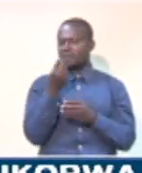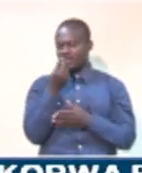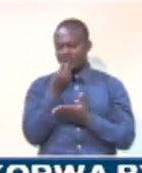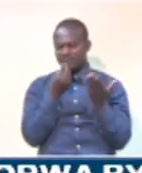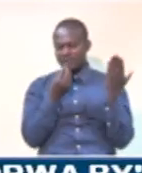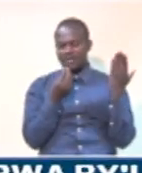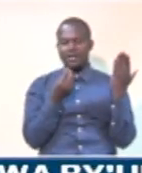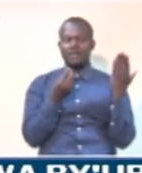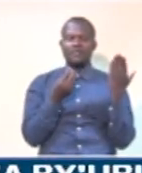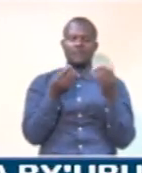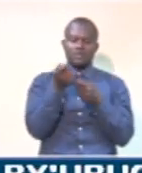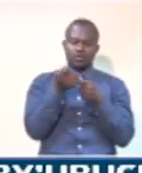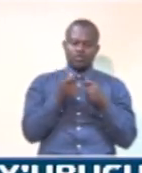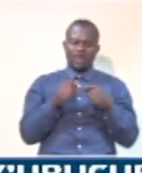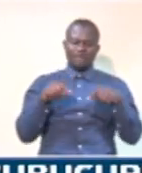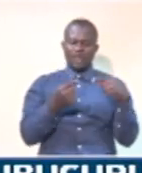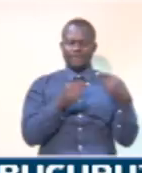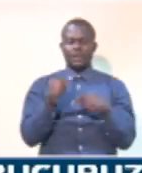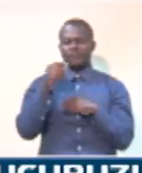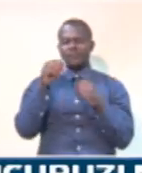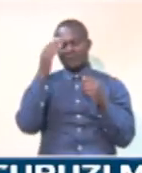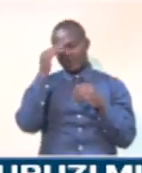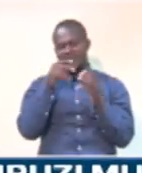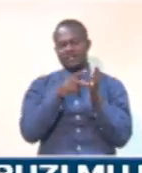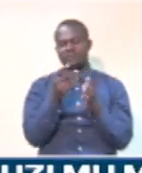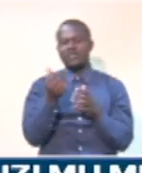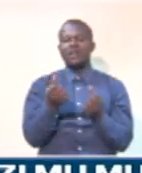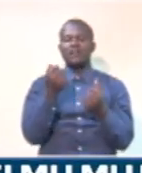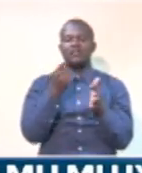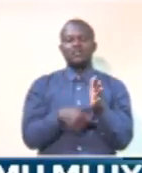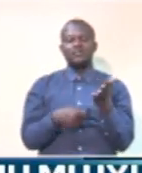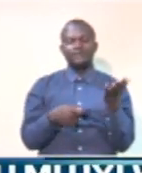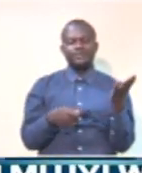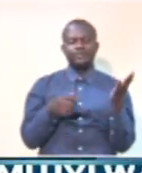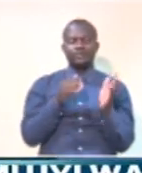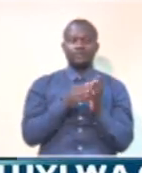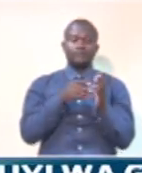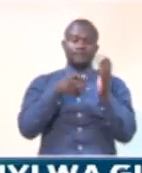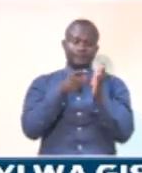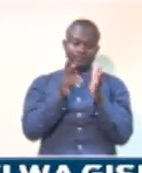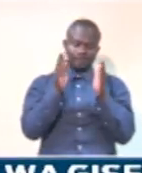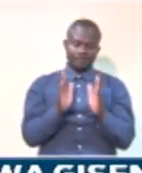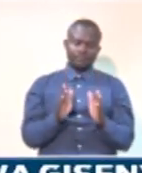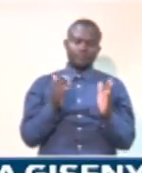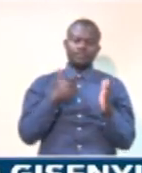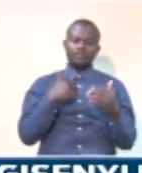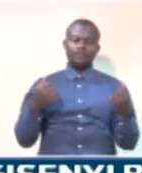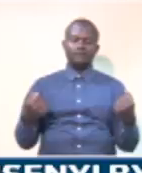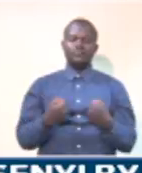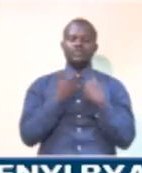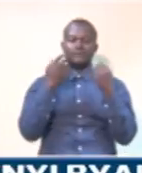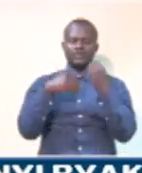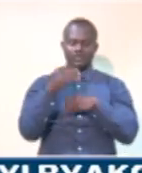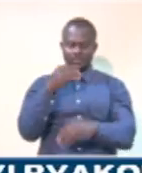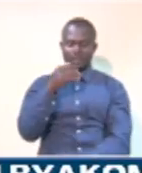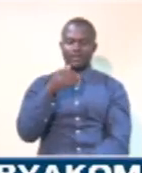bitewe n'ikiguzi cyabyo ndetse na bamwe mu bahinzi n'abacuruzi bikanga ko bizagira ingaruka ku isoko ry'umusaruro